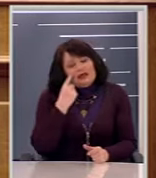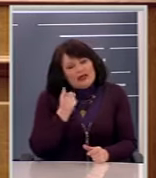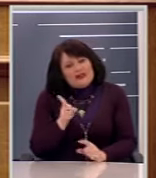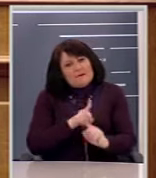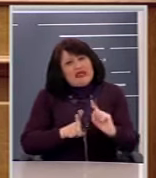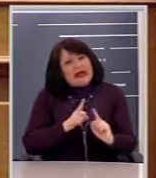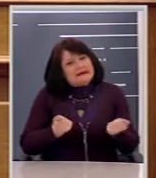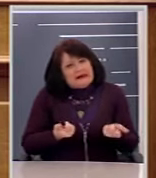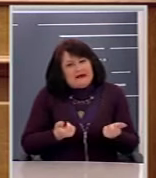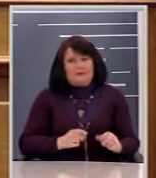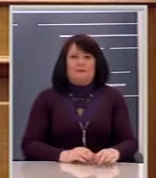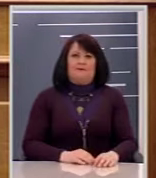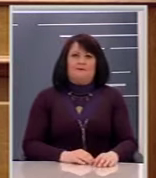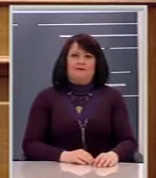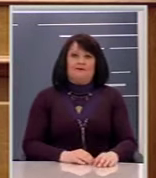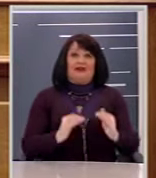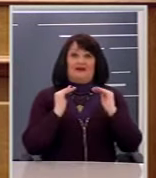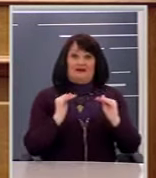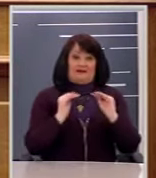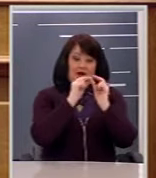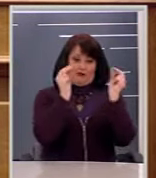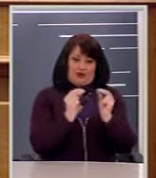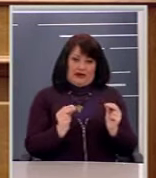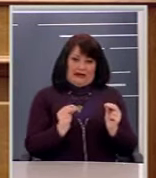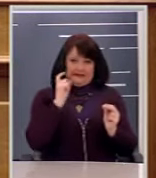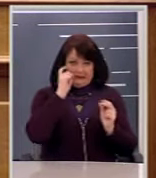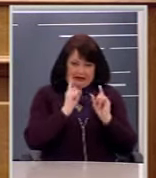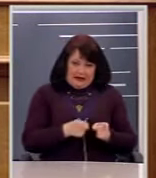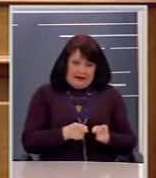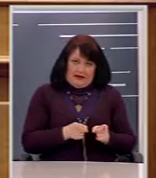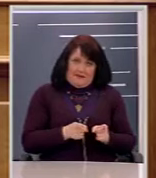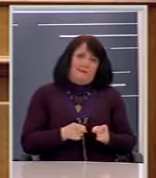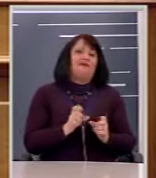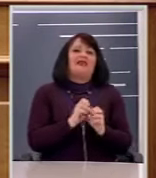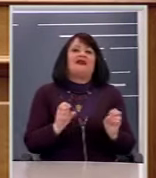Επιτροπή. Σύμφωνα με το ίδιο πόρισμα για τη διαφημιστική προβολή του εράνου του